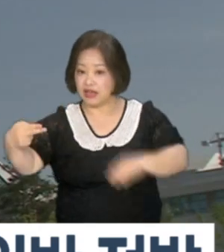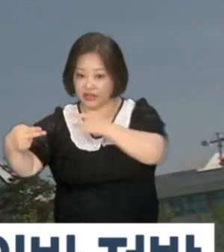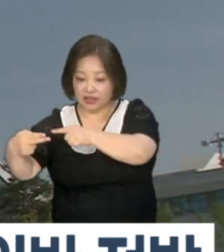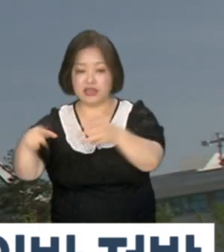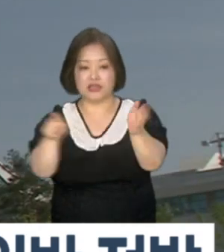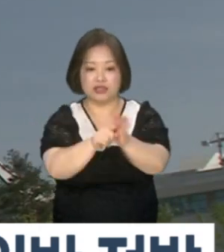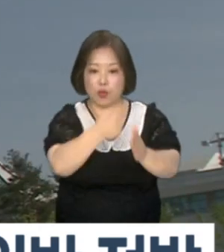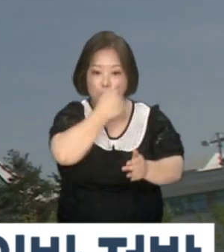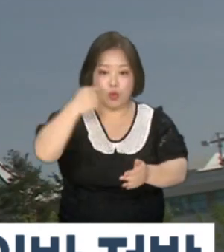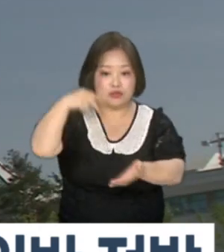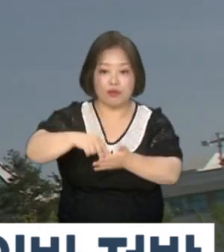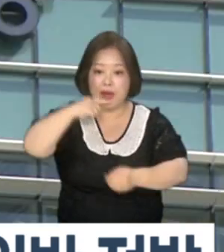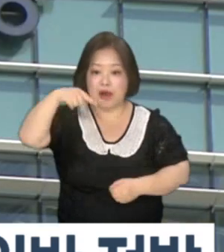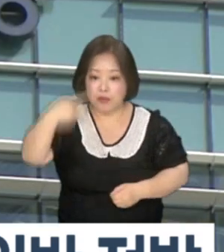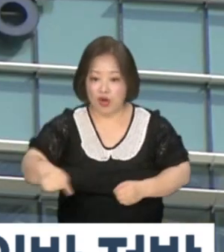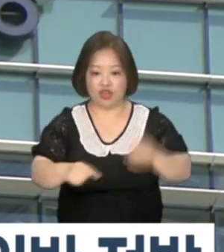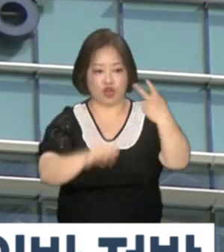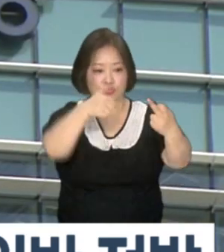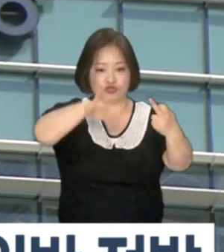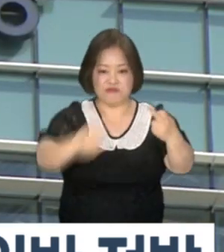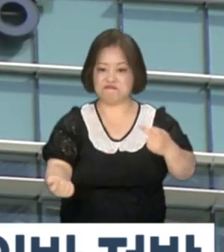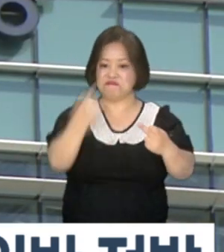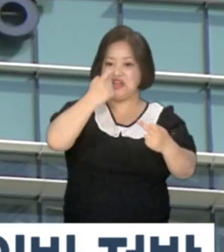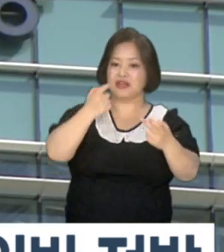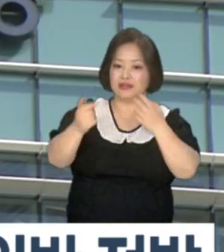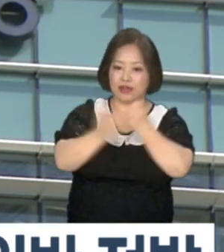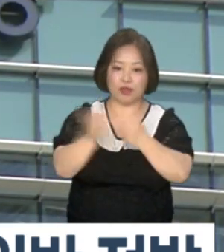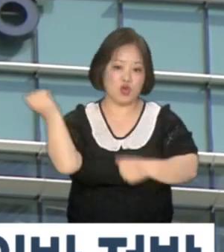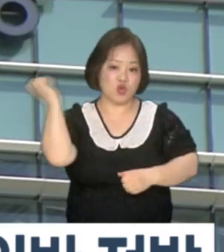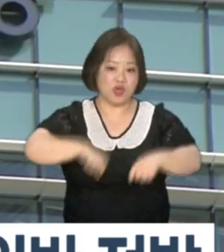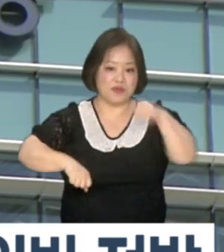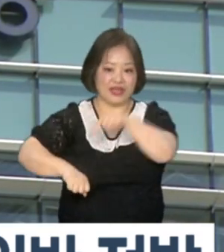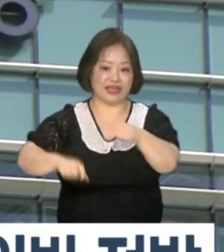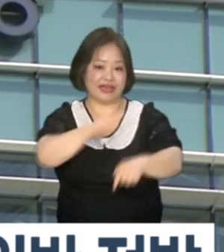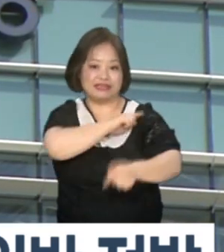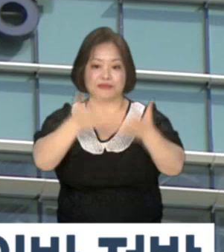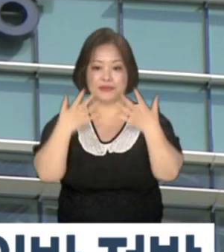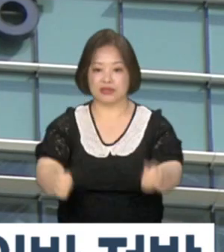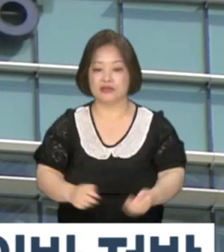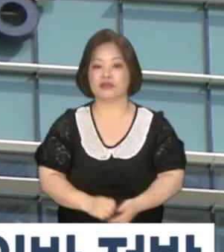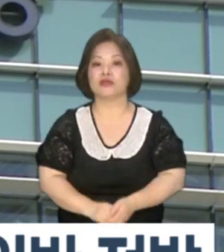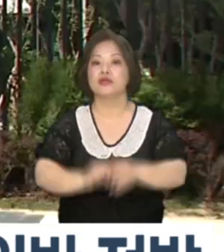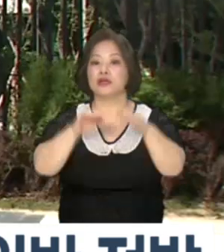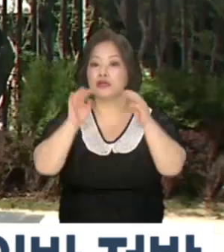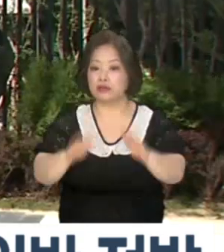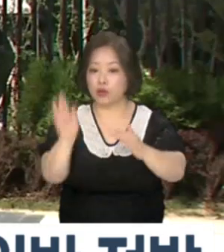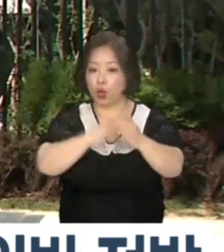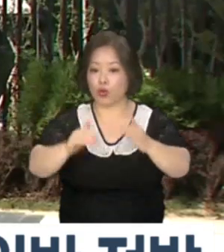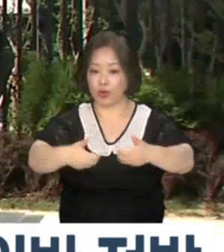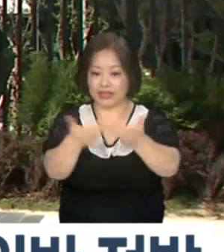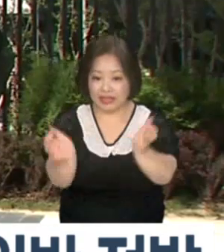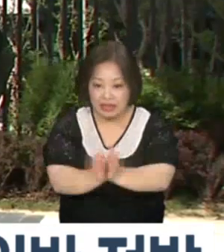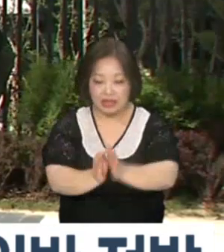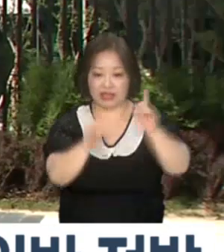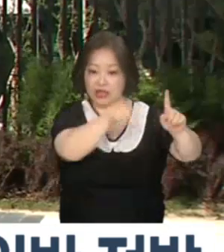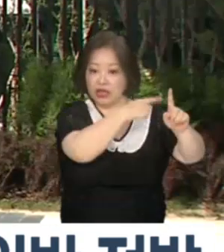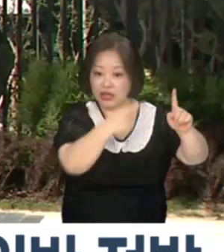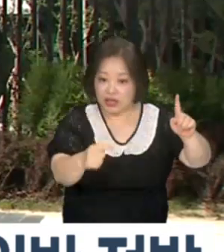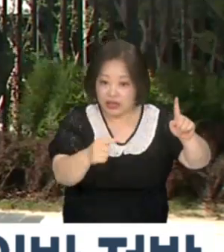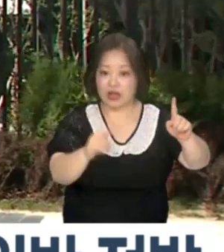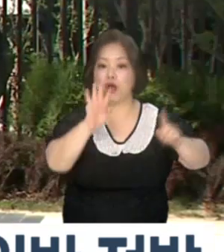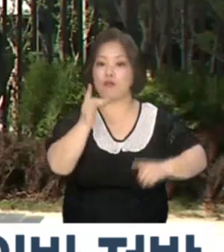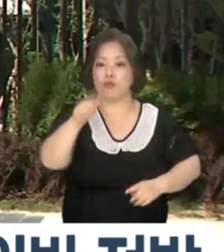신용보증기금은 모두 12건씩 지적받아 위반 건수가 가장 많았습니다 지난해 공공기관 1인당